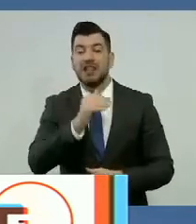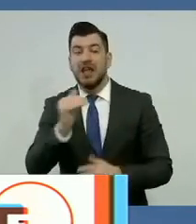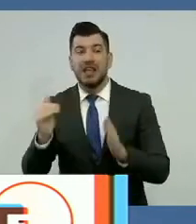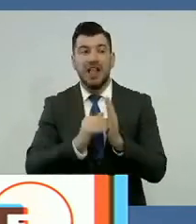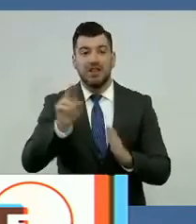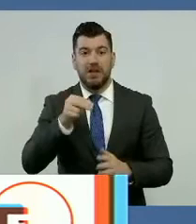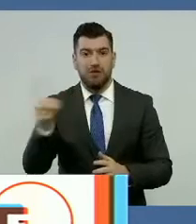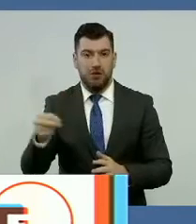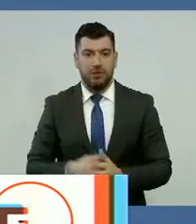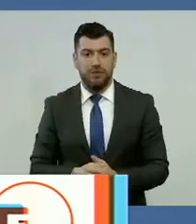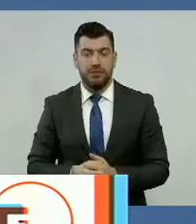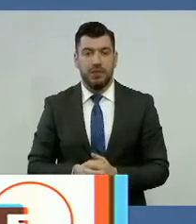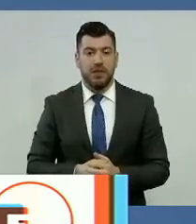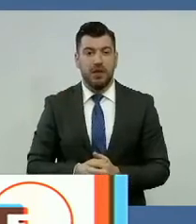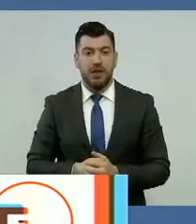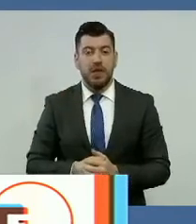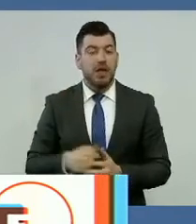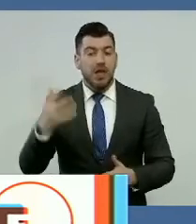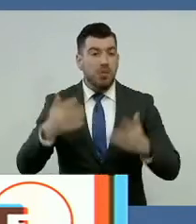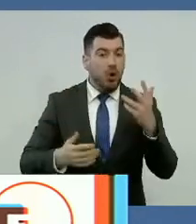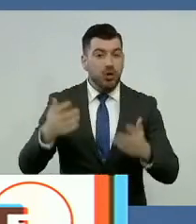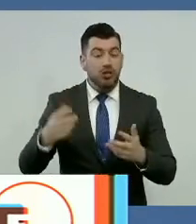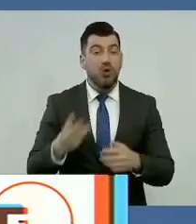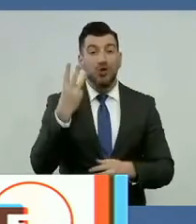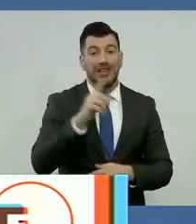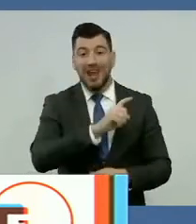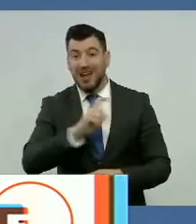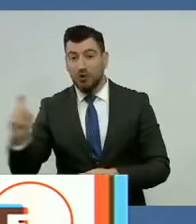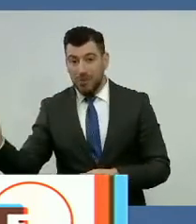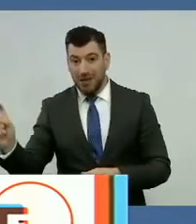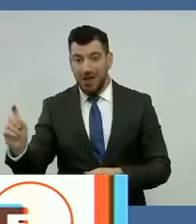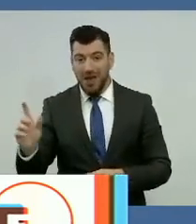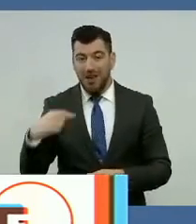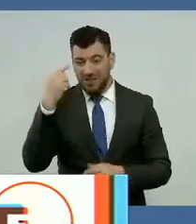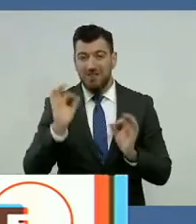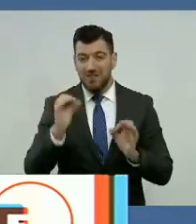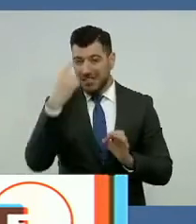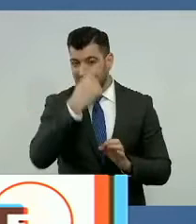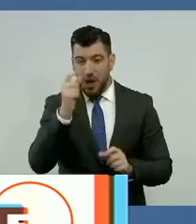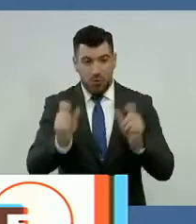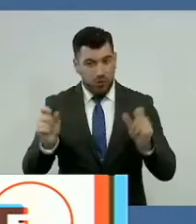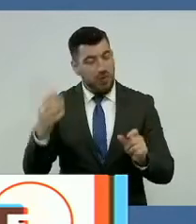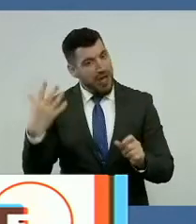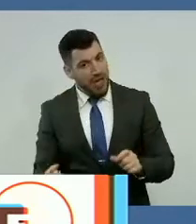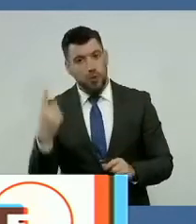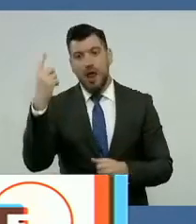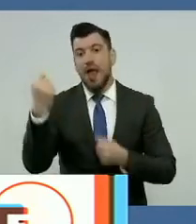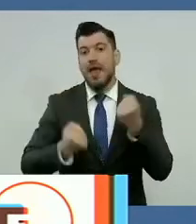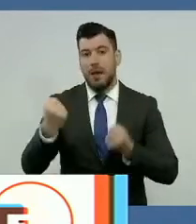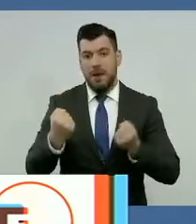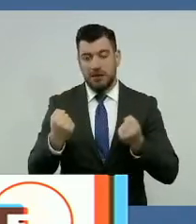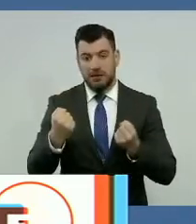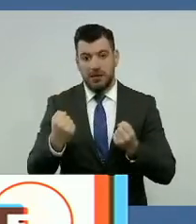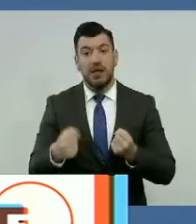Υπολογίζεται ότι 3 εκατομμύρια φυσικά πρόσωπα διαθέτουν τουλάχιστον ένα αυτοκίνητο και δηλώνουν μέχρι